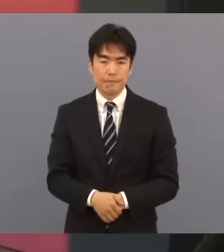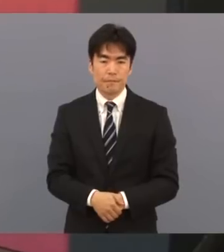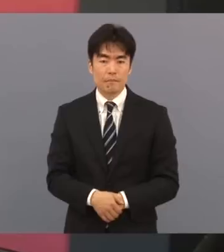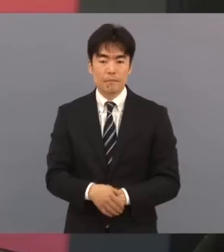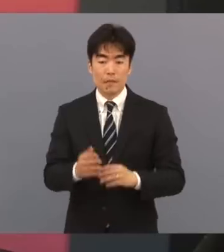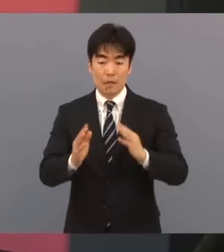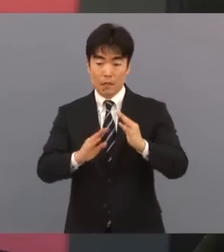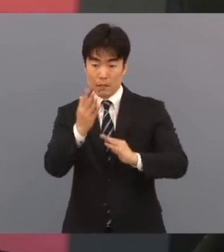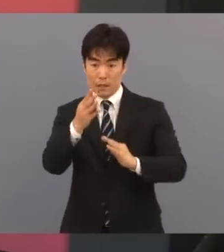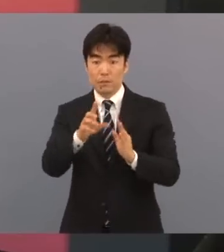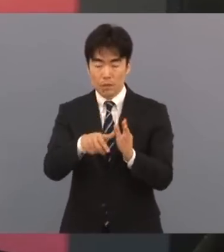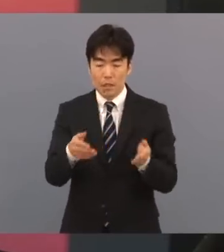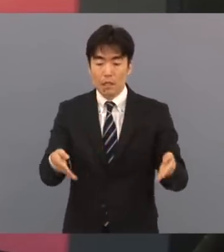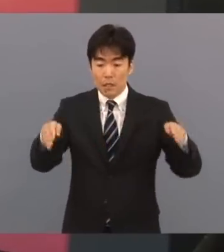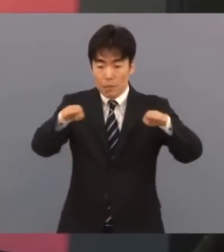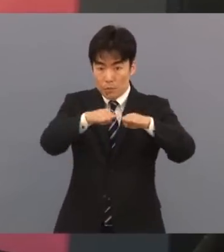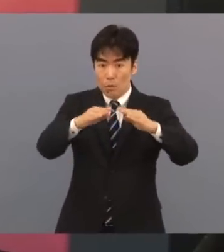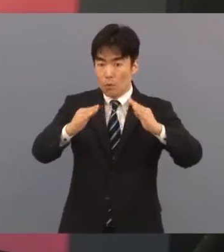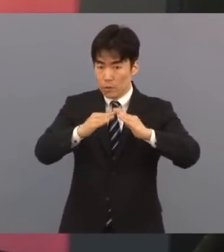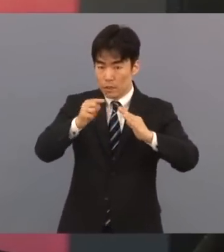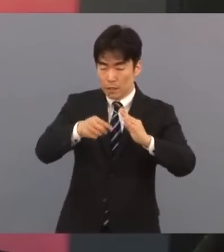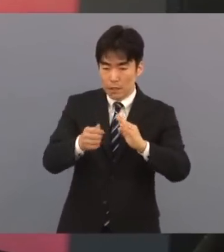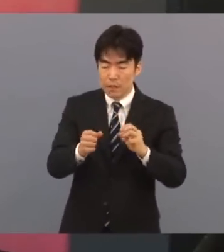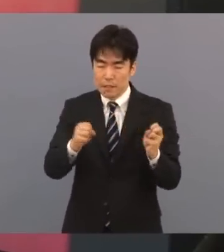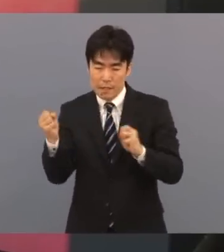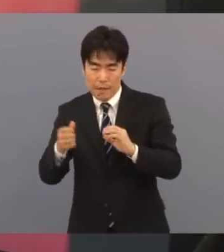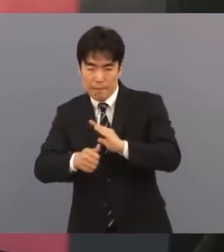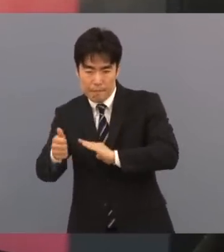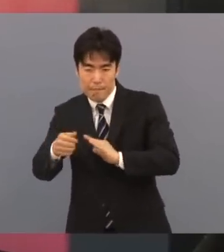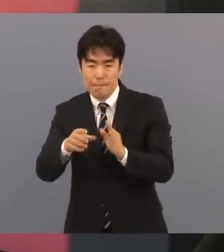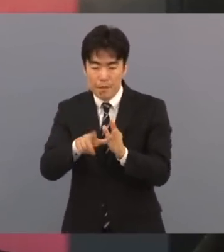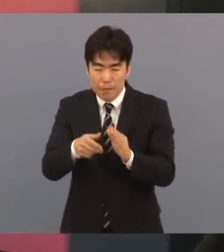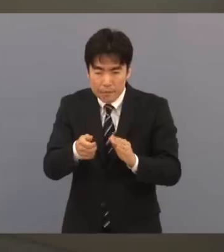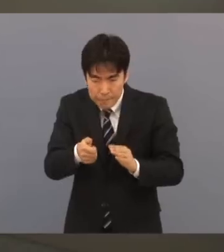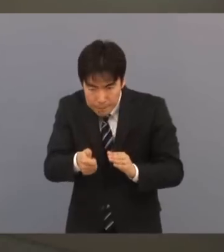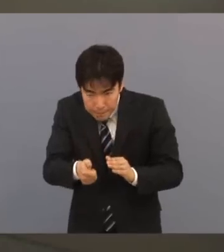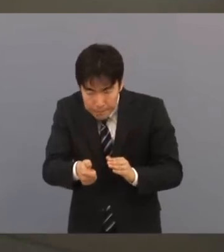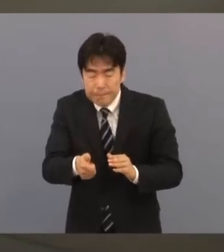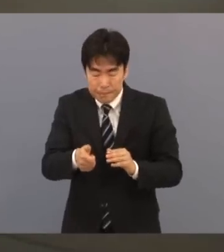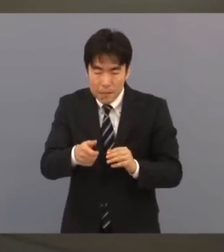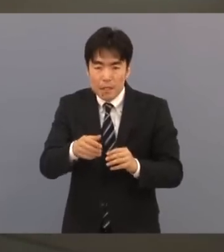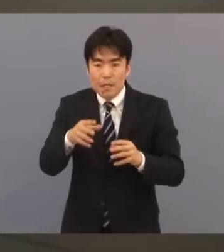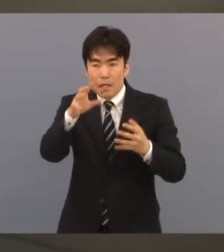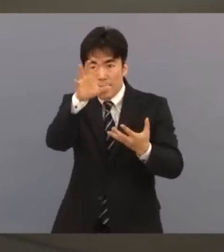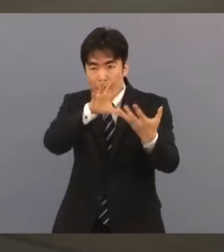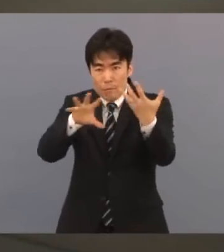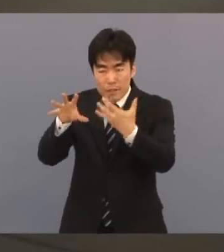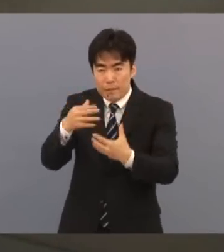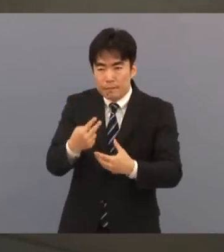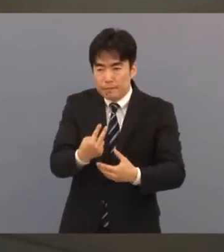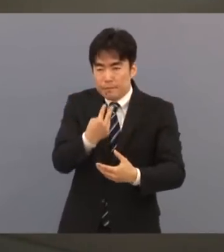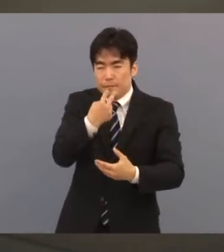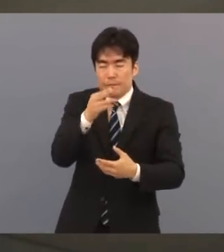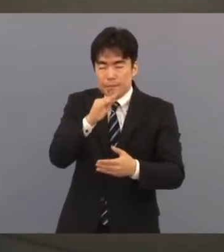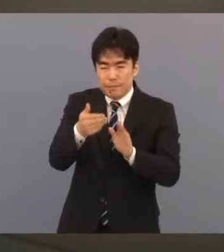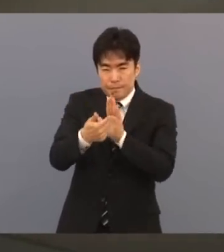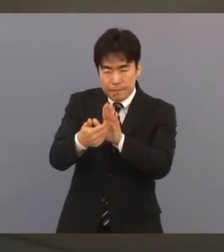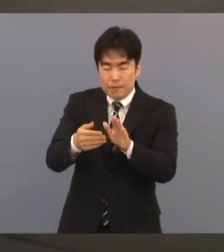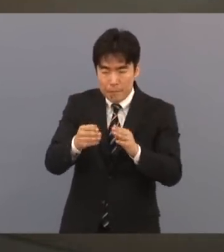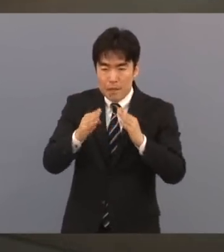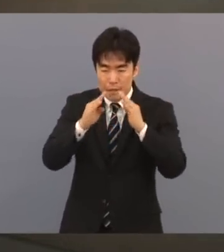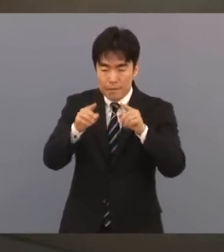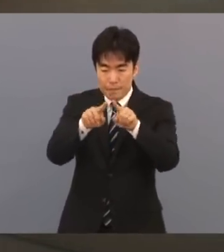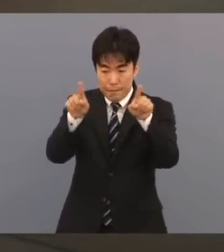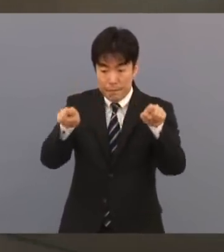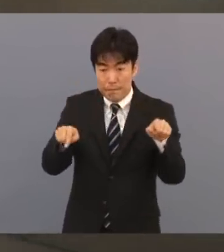火災時、建物から避難する場合は姿勢を低くし、煙を吸わないようにハンカチなどで口を押さえて避難